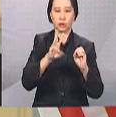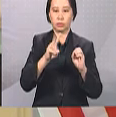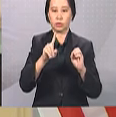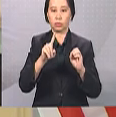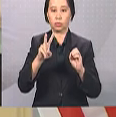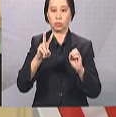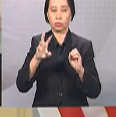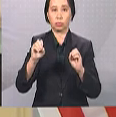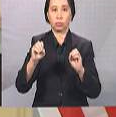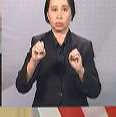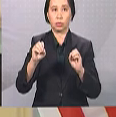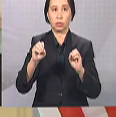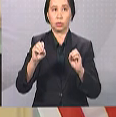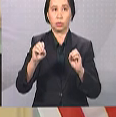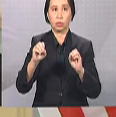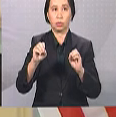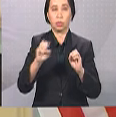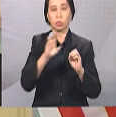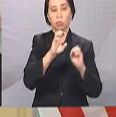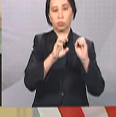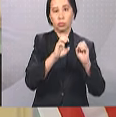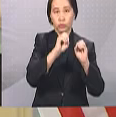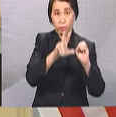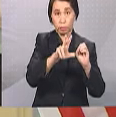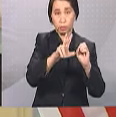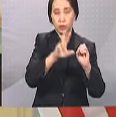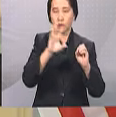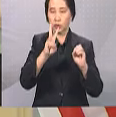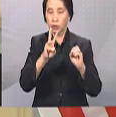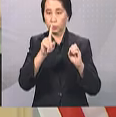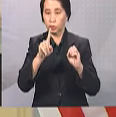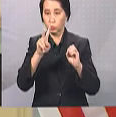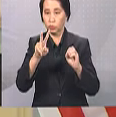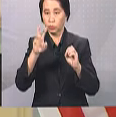03-6120, iaitu ni nombor telefonnya